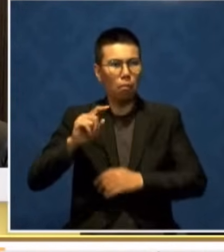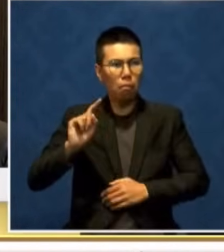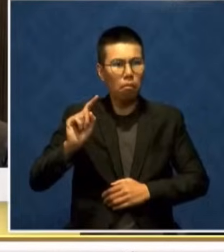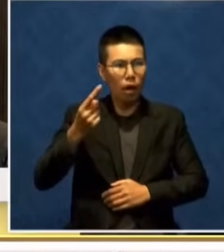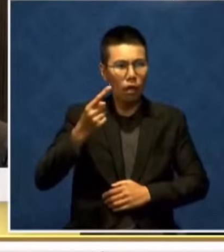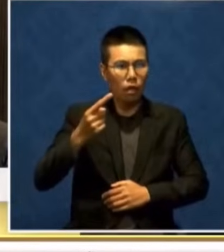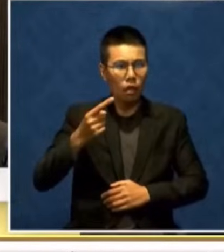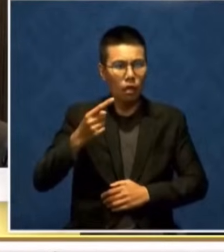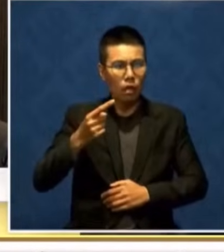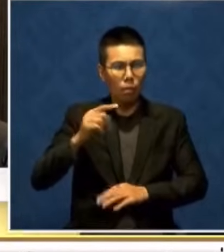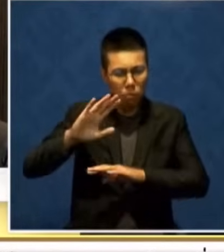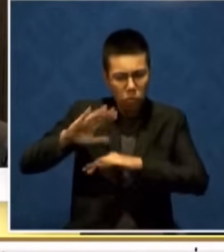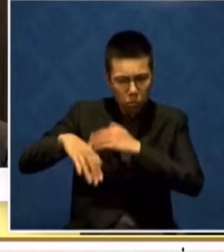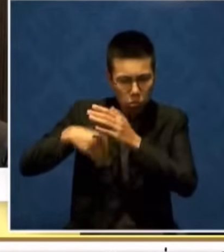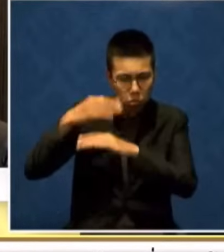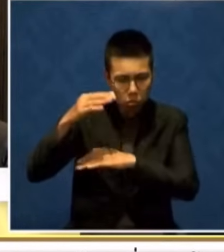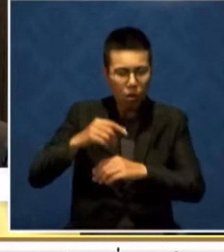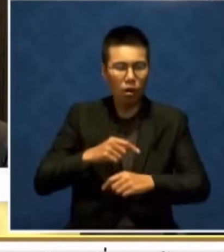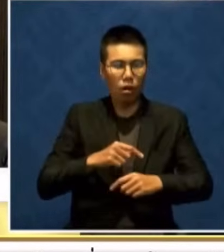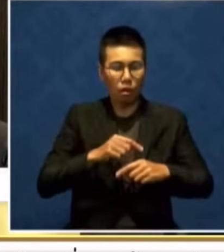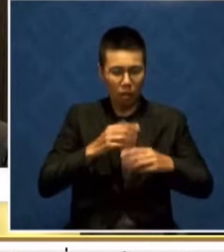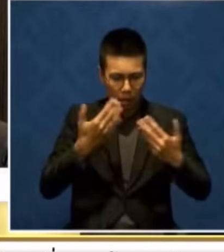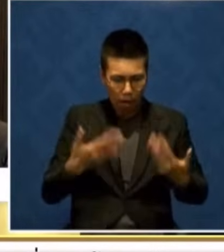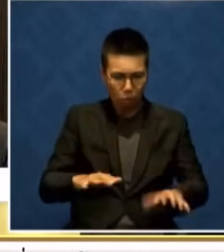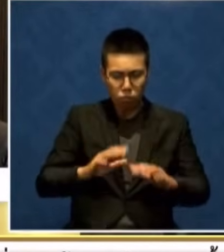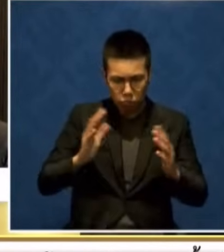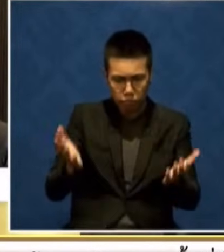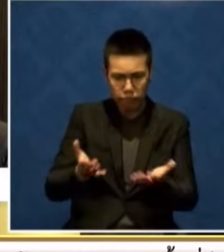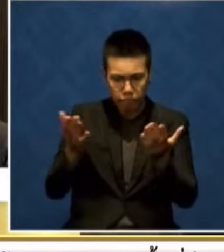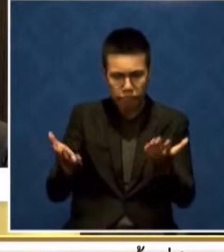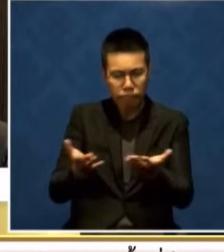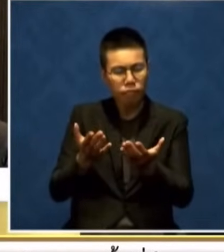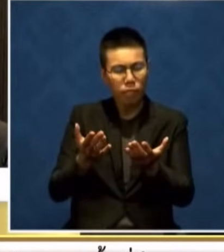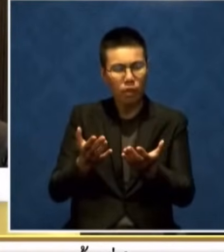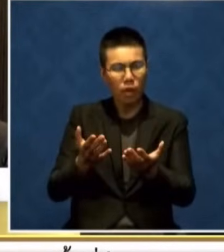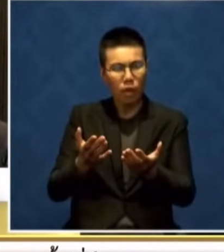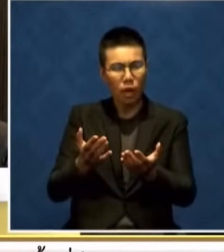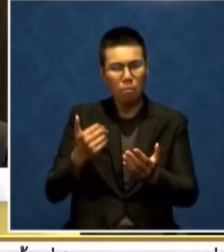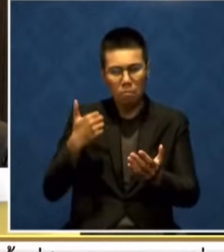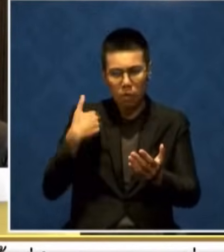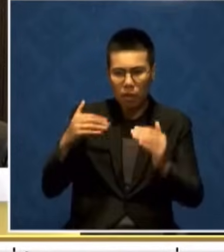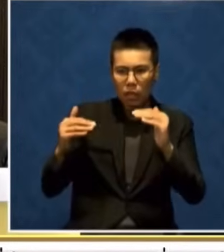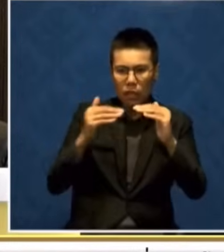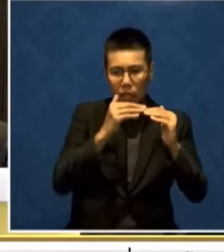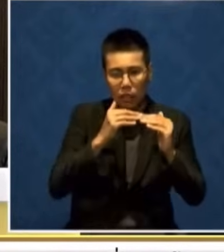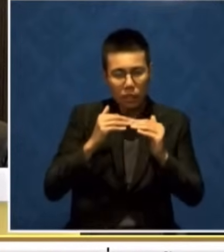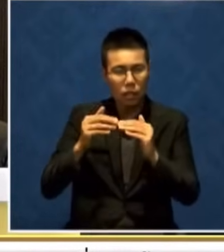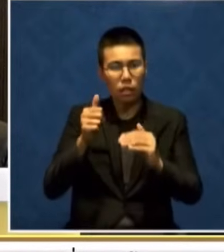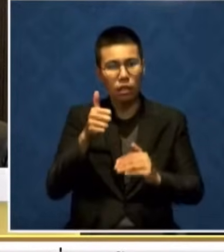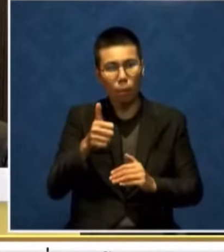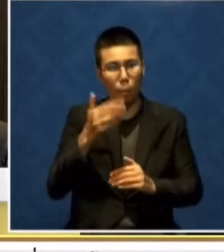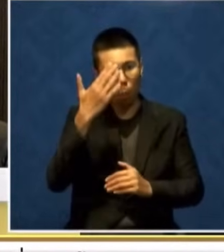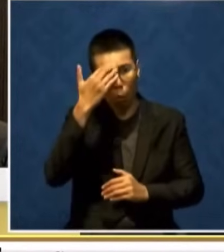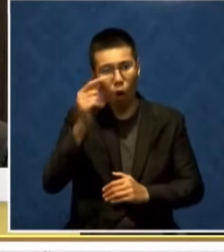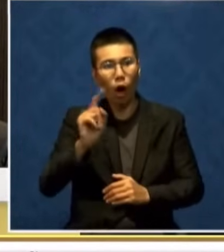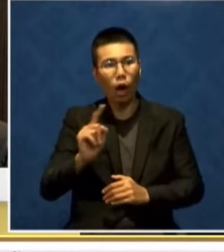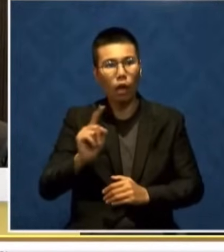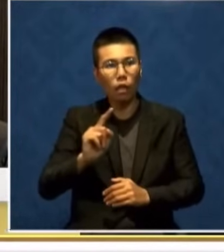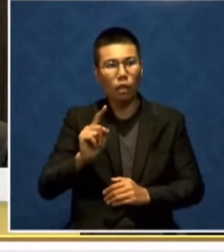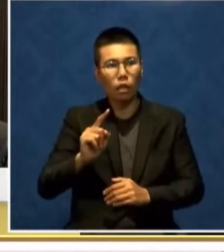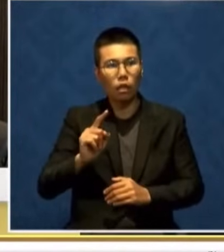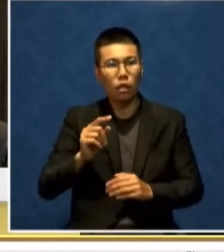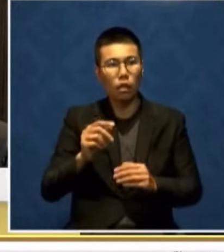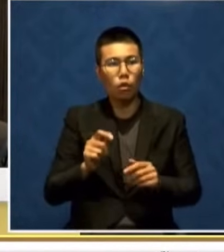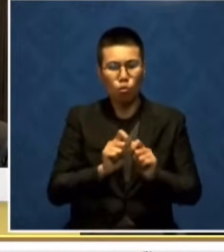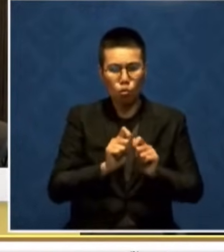โตใหม่ส่งเสริมพวกเขาให้พวกเขาได้มีสิทธิ์บางอย่างก่อนเพราะอย่างน้อยที่สุดเขาอยู่องค์กร